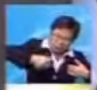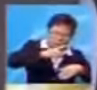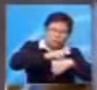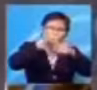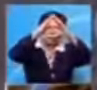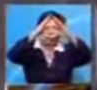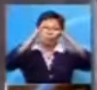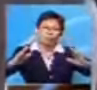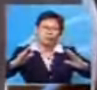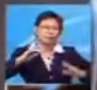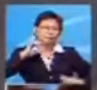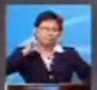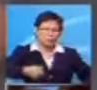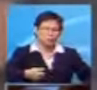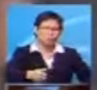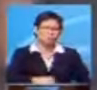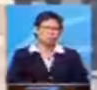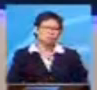rumah